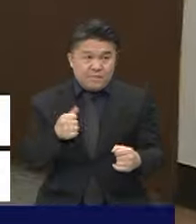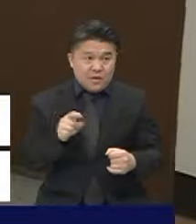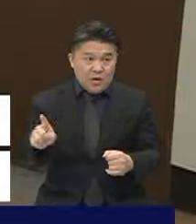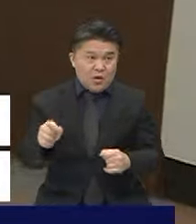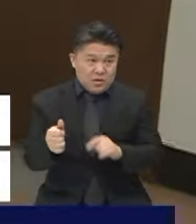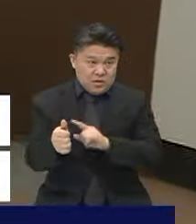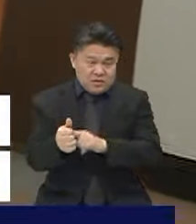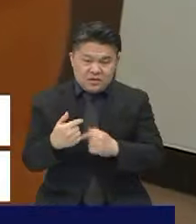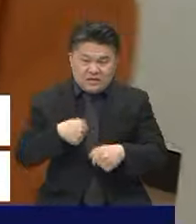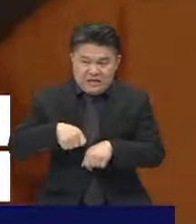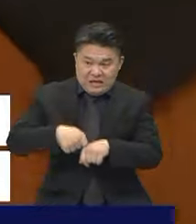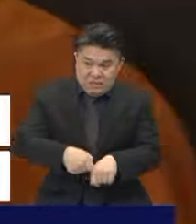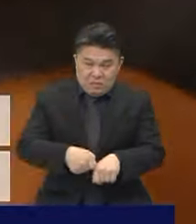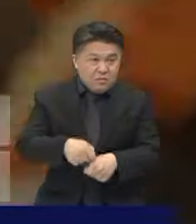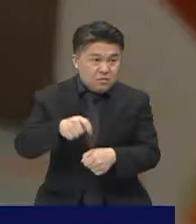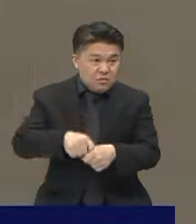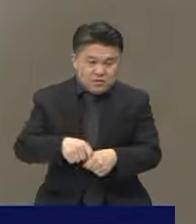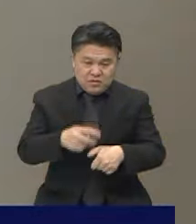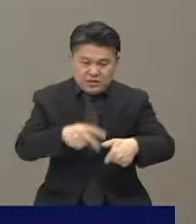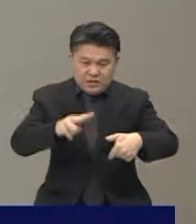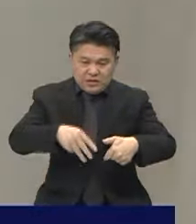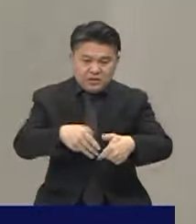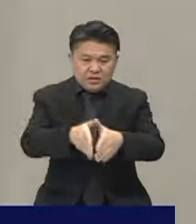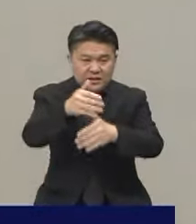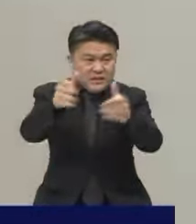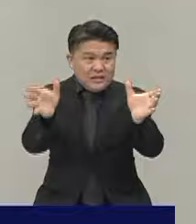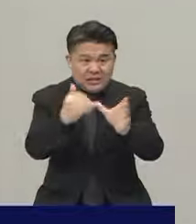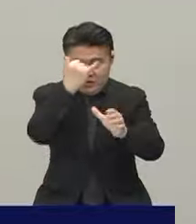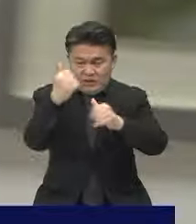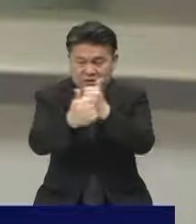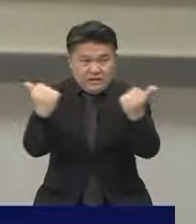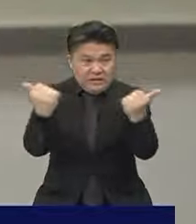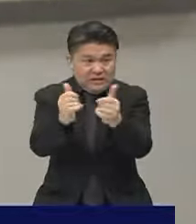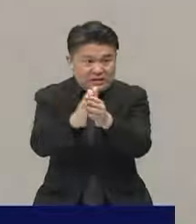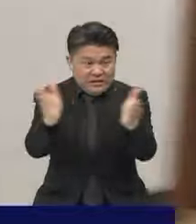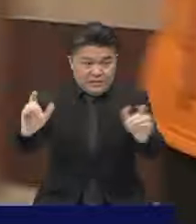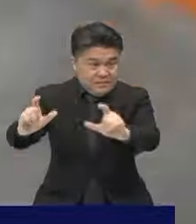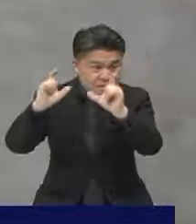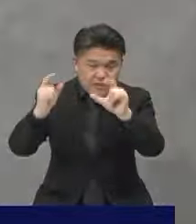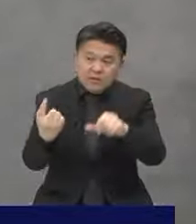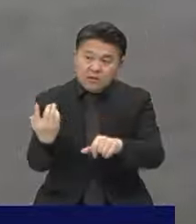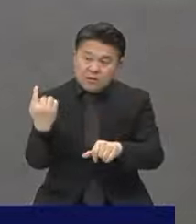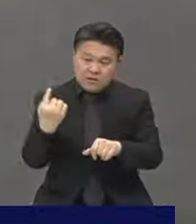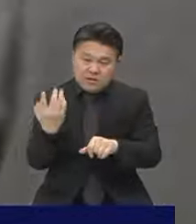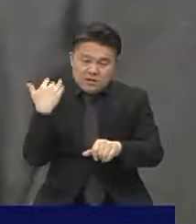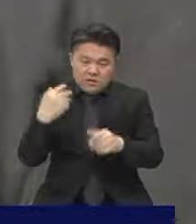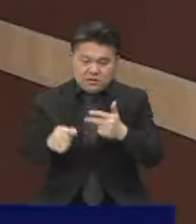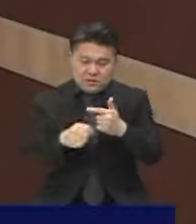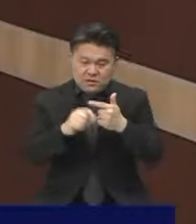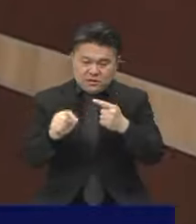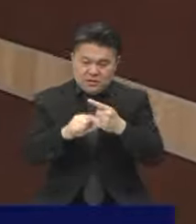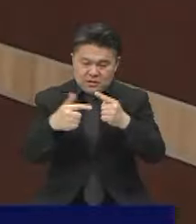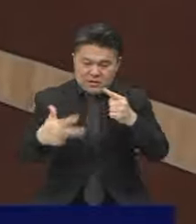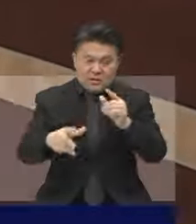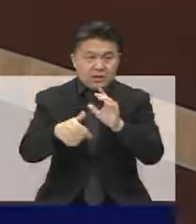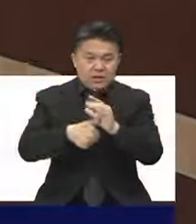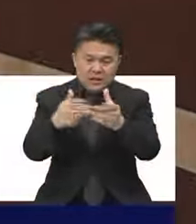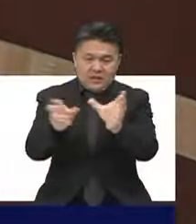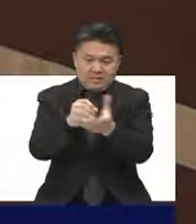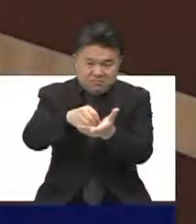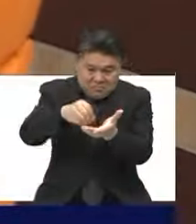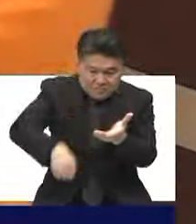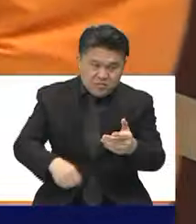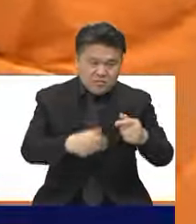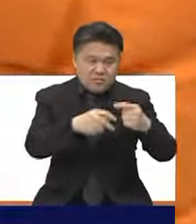의장은 자신의 징계를 논의할 인천시당 윤리위원회 개최가 예고되자 지난 7일 탈당했습니다. 5.18